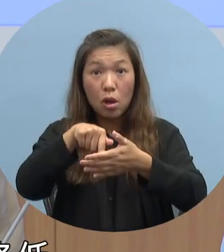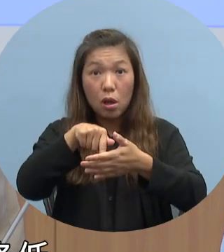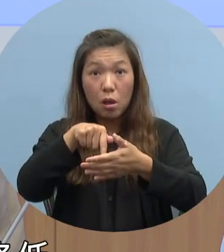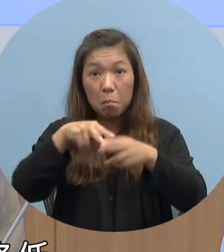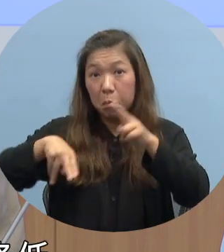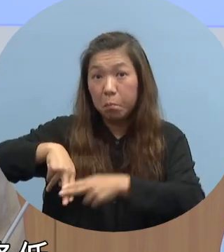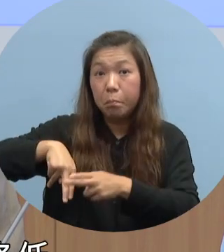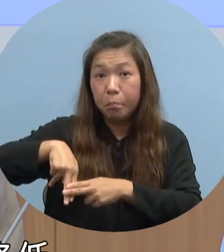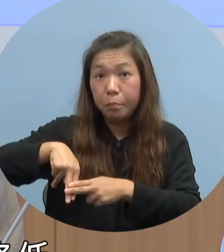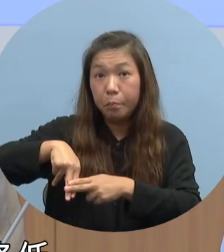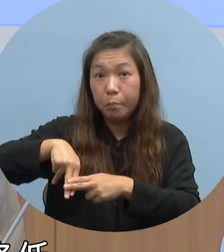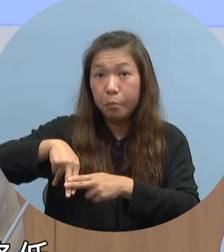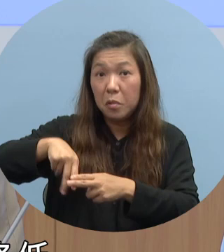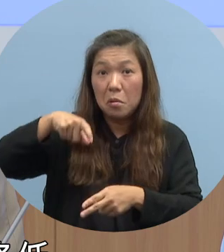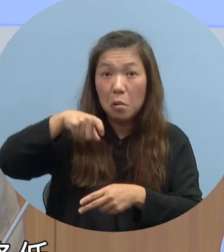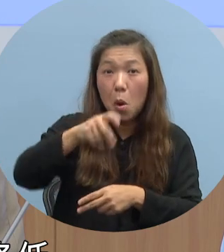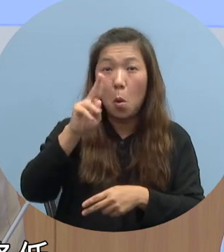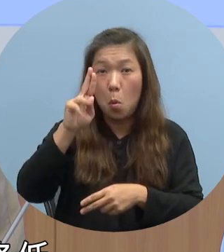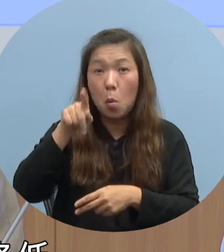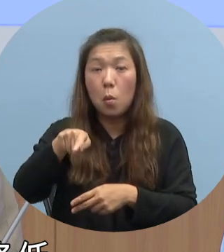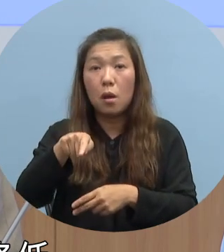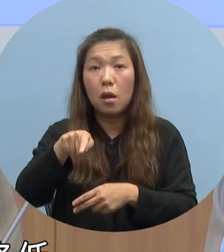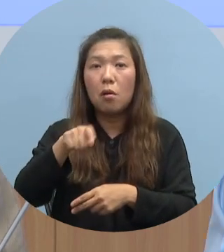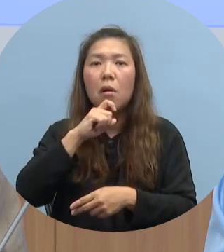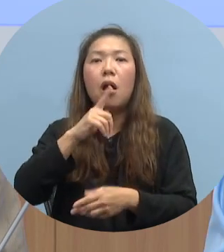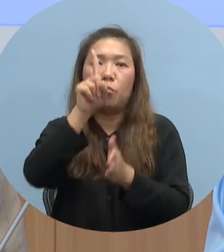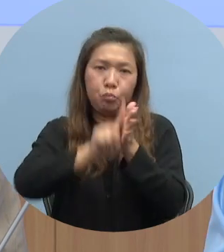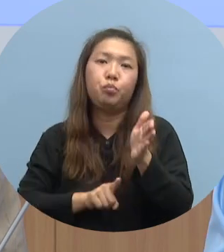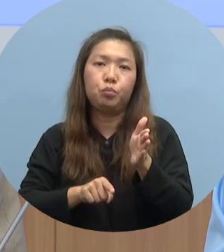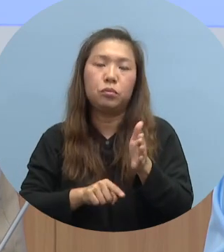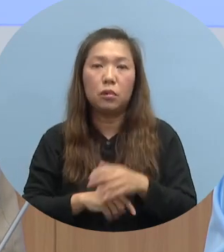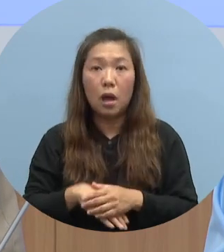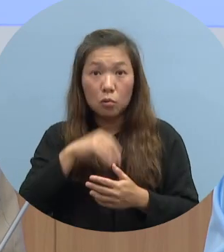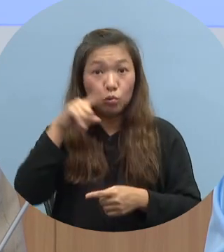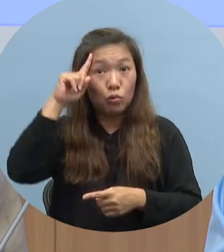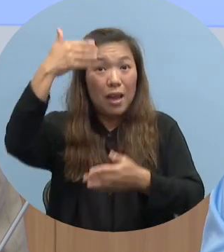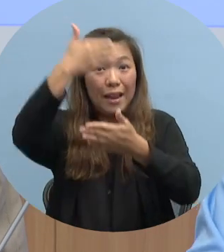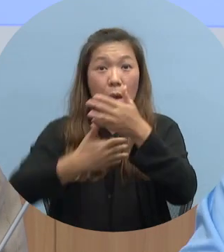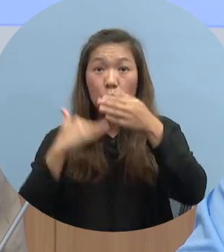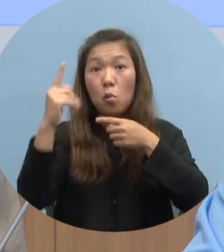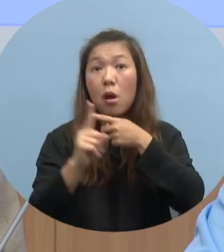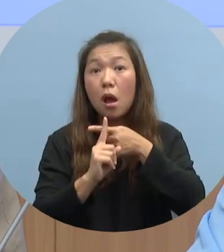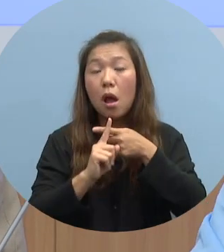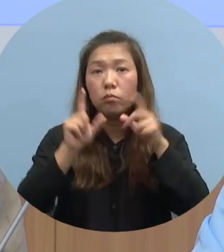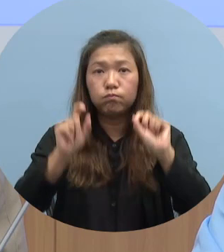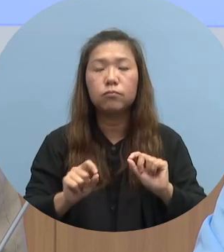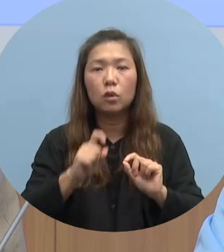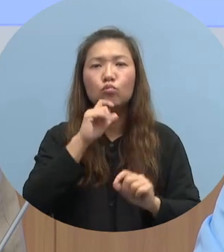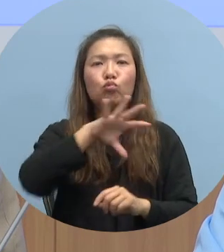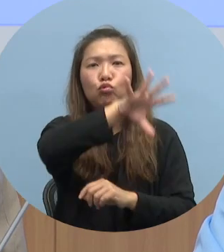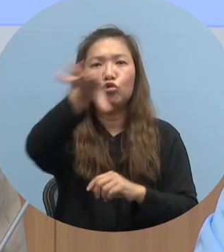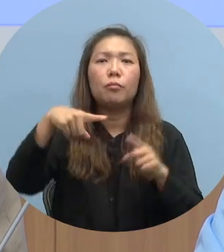餘油離含氯量咧就會降低啊！既然我哋要減低高危因素咧，我哋一定要叫所